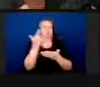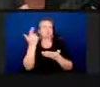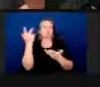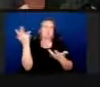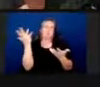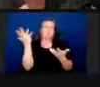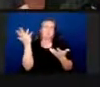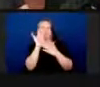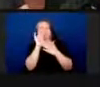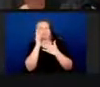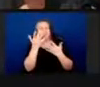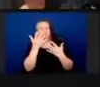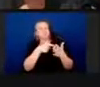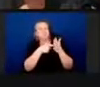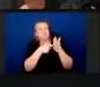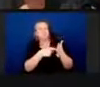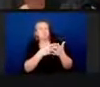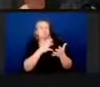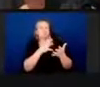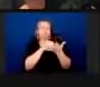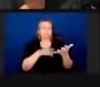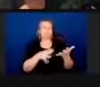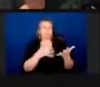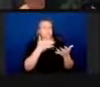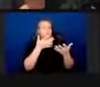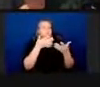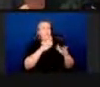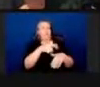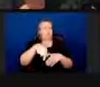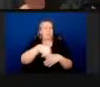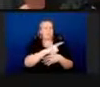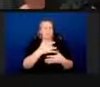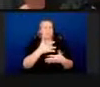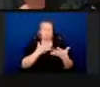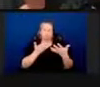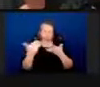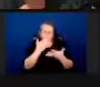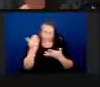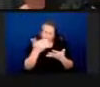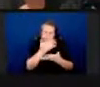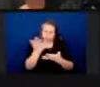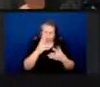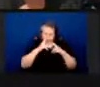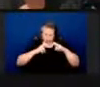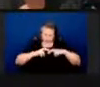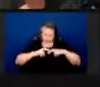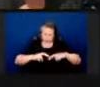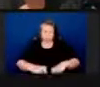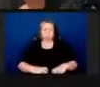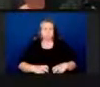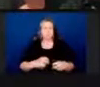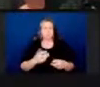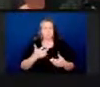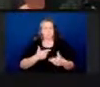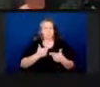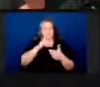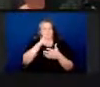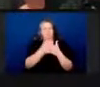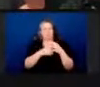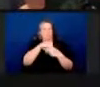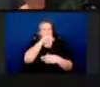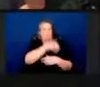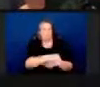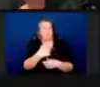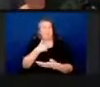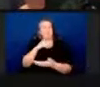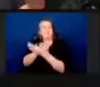hapa, ambao wameweza kufanya kazi nzuri sana na kuwahusisha wanafunzi vilivyo. Tuna wakuu wa shule